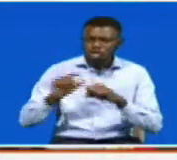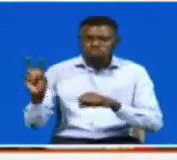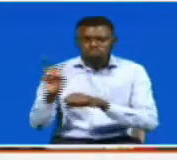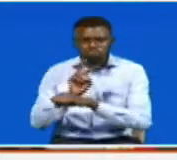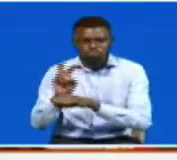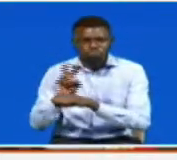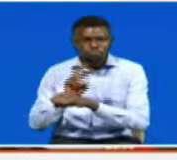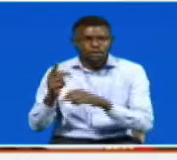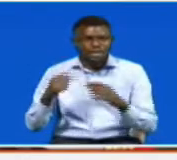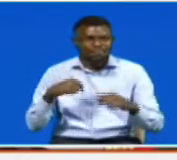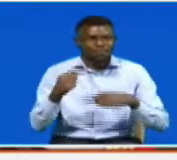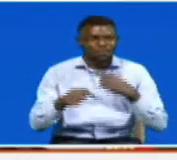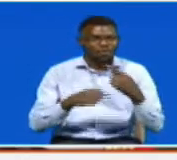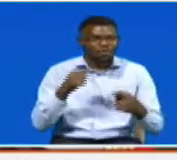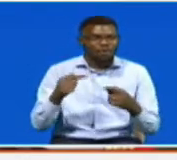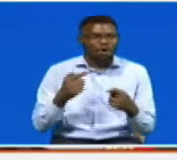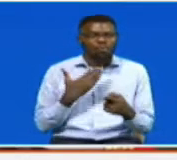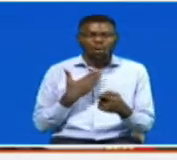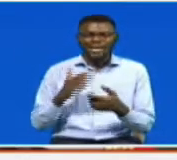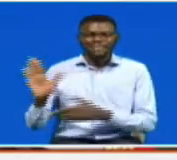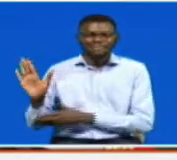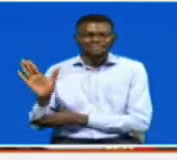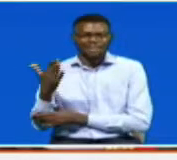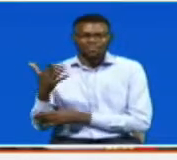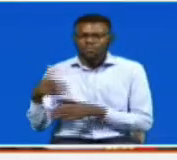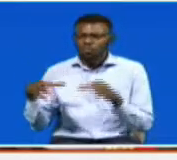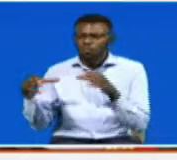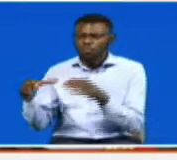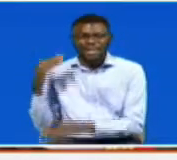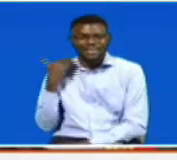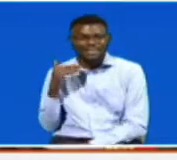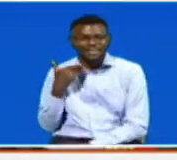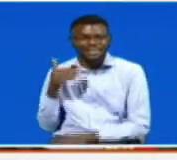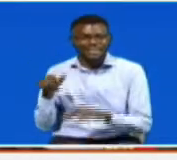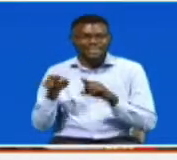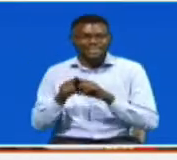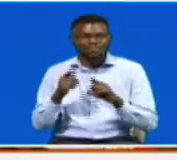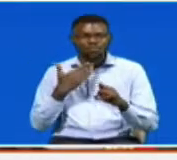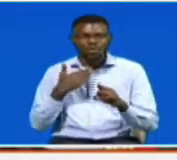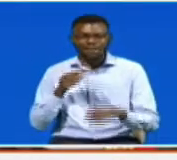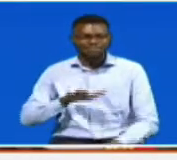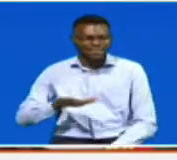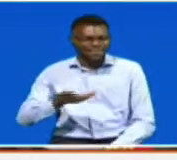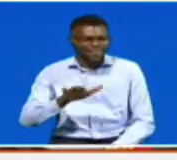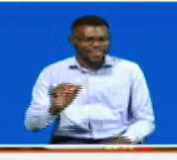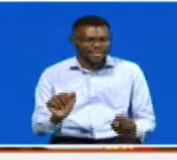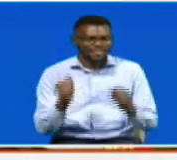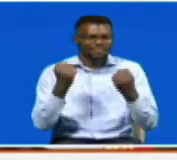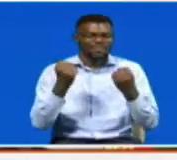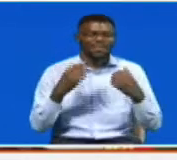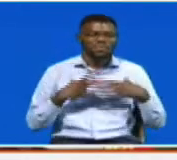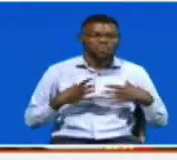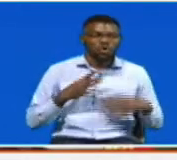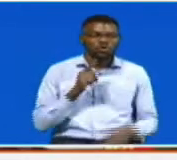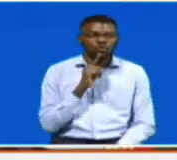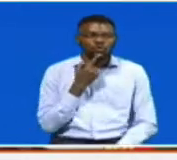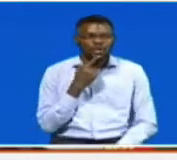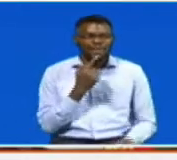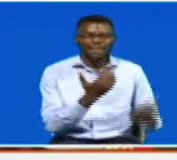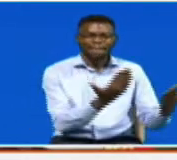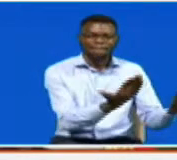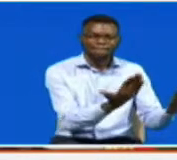kabisa na kuhakikisha kwamba hiyo mahali imekuwa salama ili wananchi wa Turkana wafugaji warejee